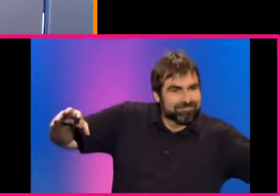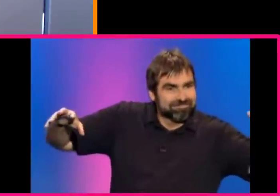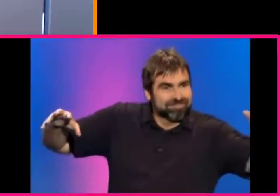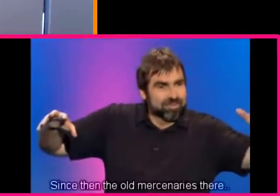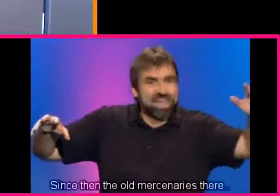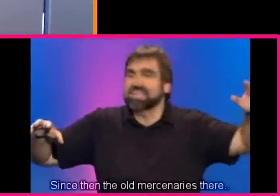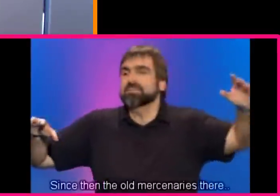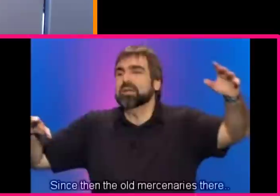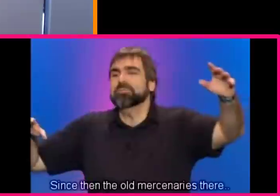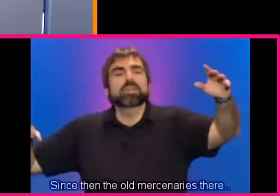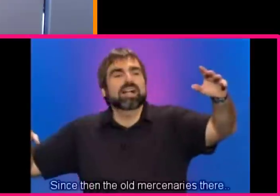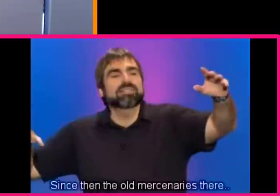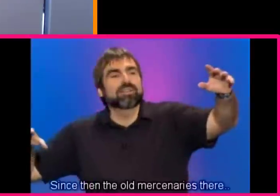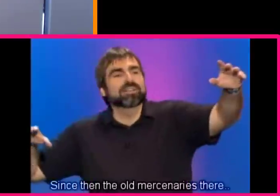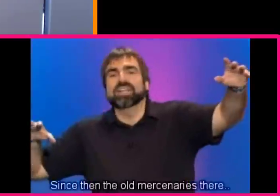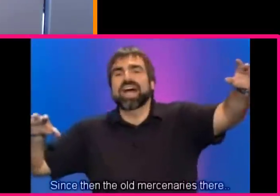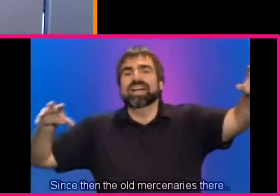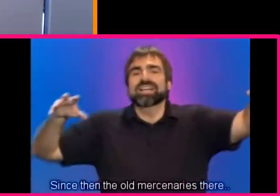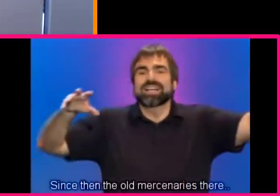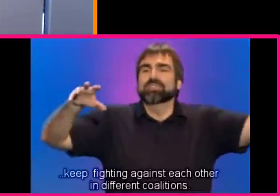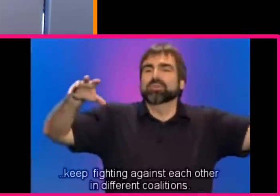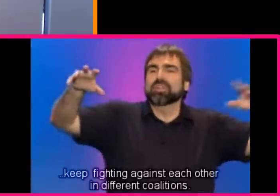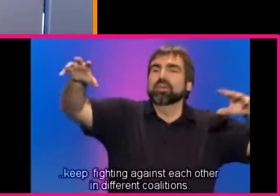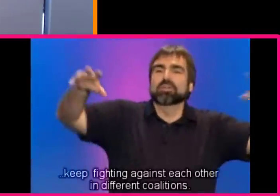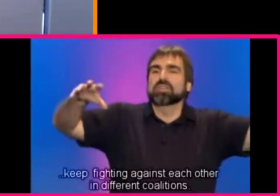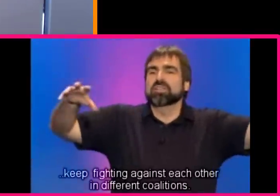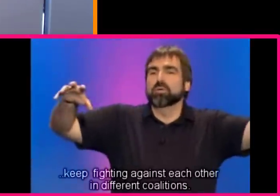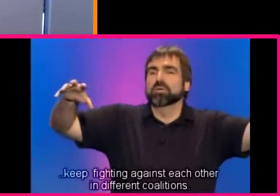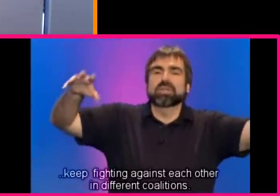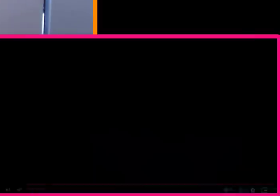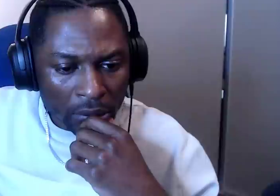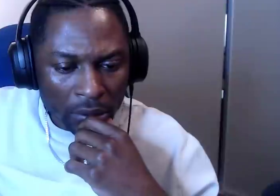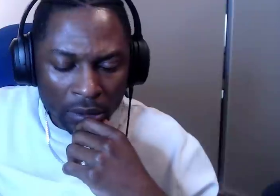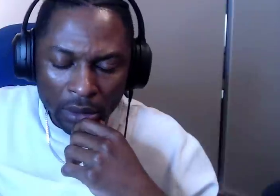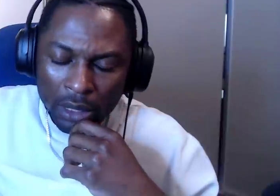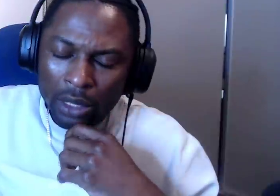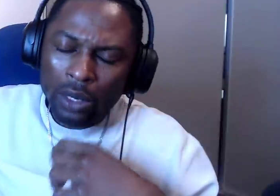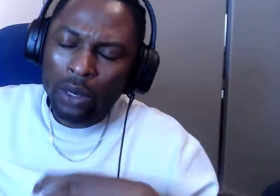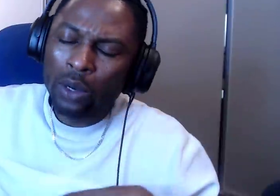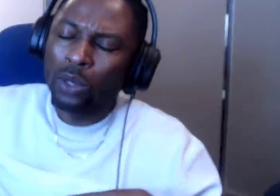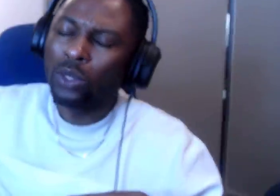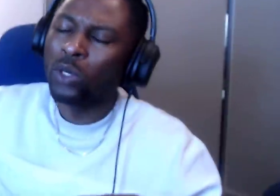seitdem kämpfen die alten sollten darin verschiedene konstellationen im